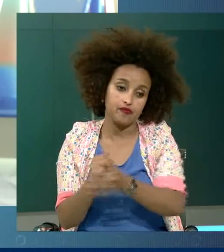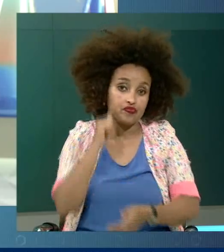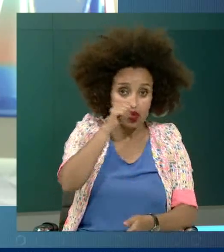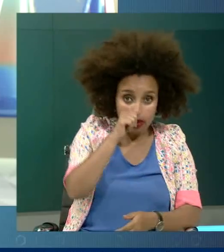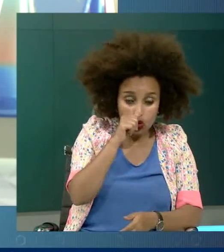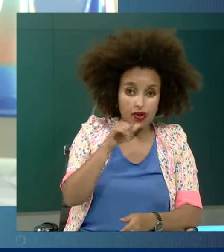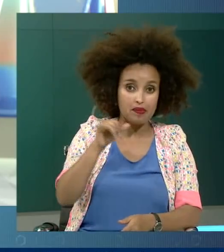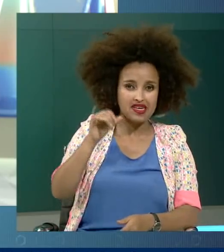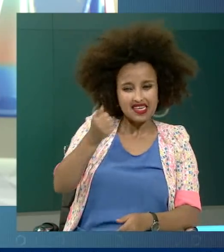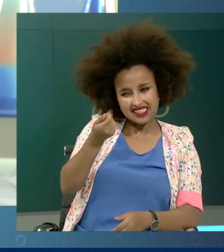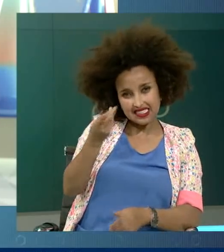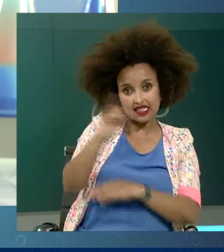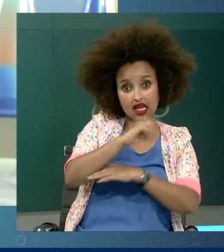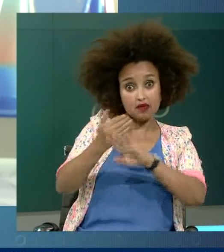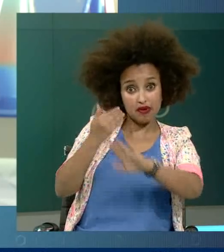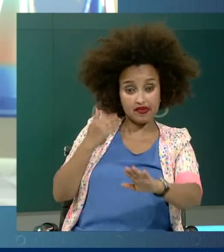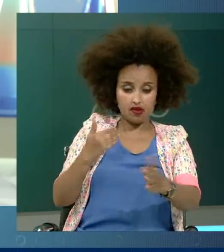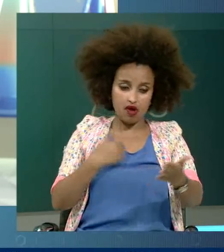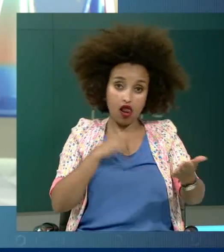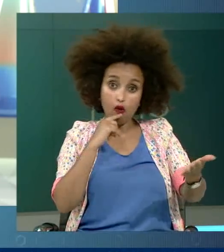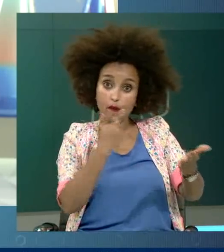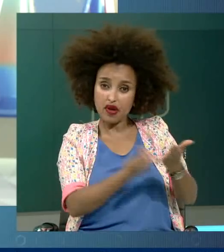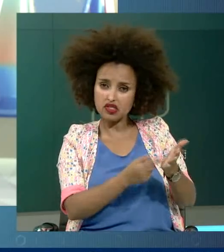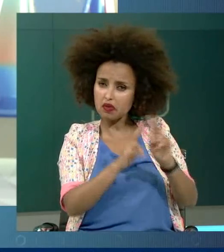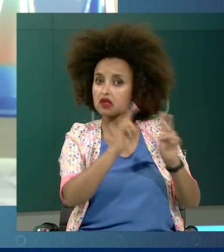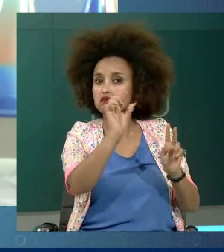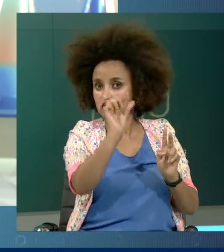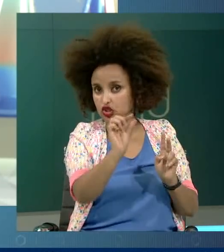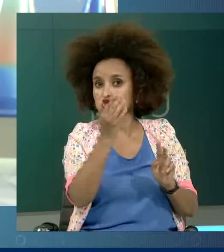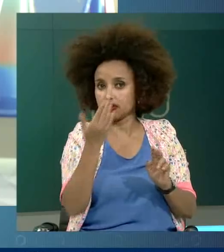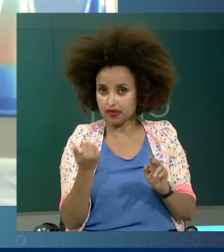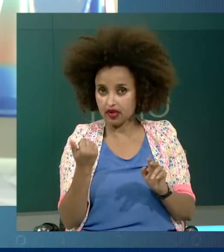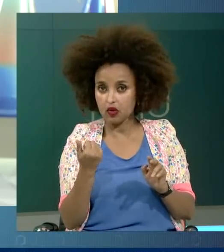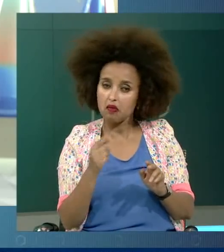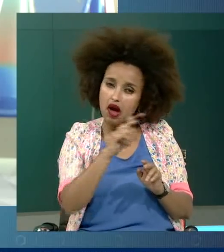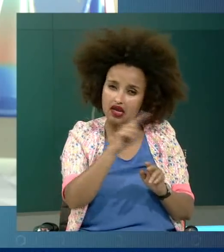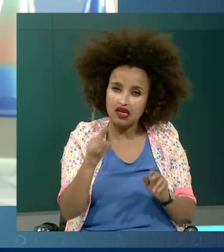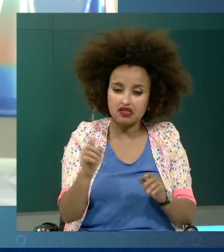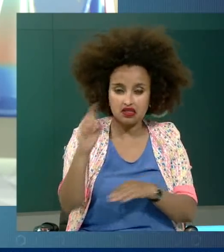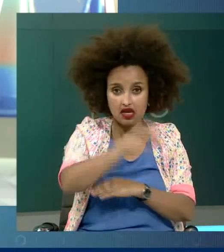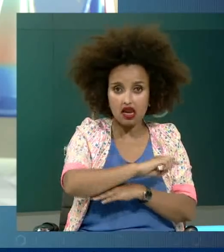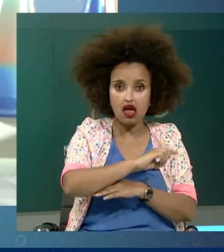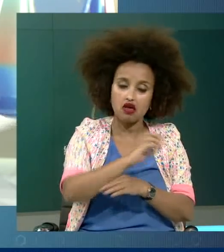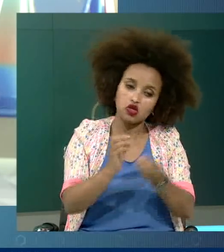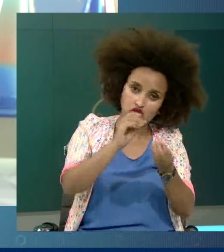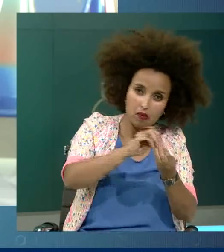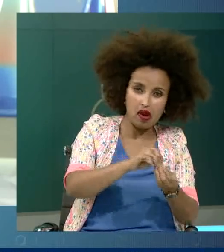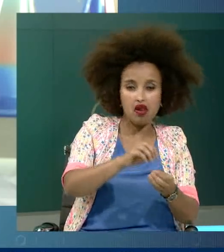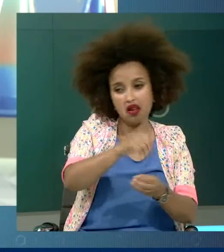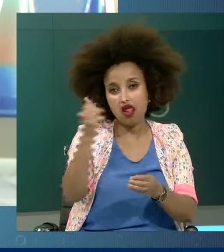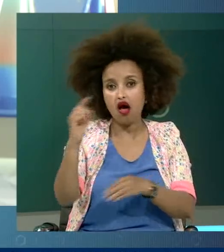በኢትዮጵያም ከቀናት በፊት በነበሩ ዳታዎች ወይም ደግሞ መረጃዎች በጣም ጥቂት ነበር የሚባል ወይም ደግሞ አንዳንድ ቀናቶች ላይ እንደድል